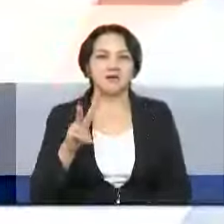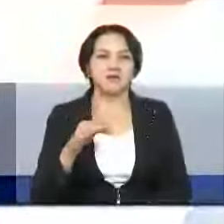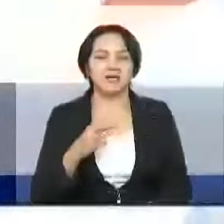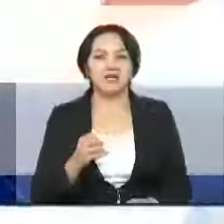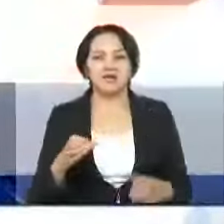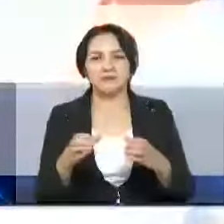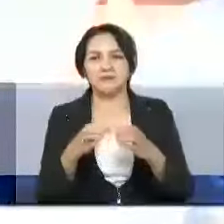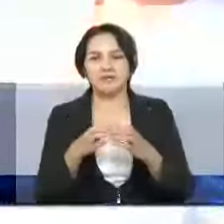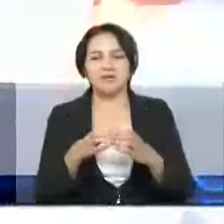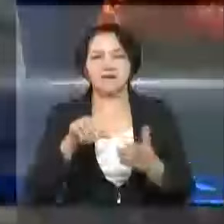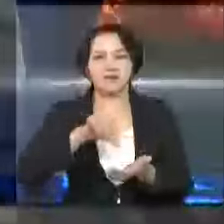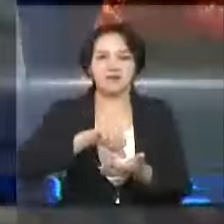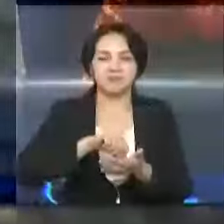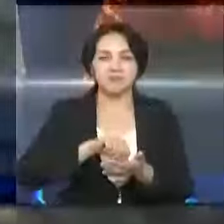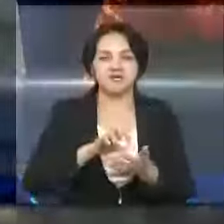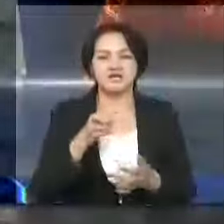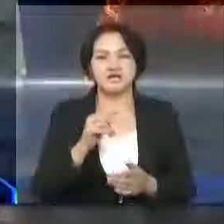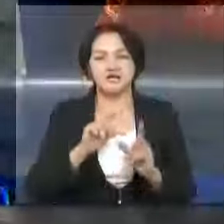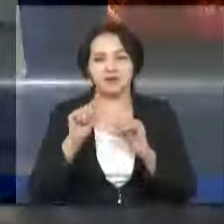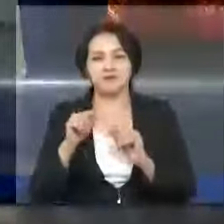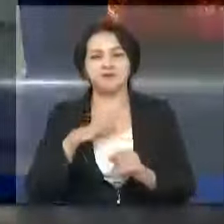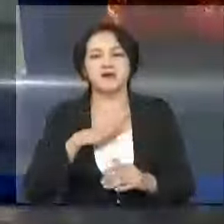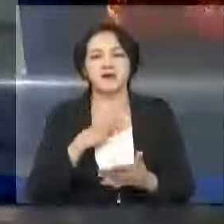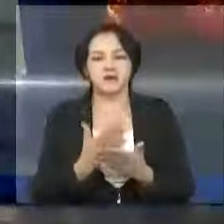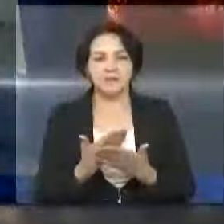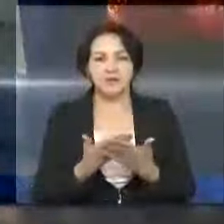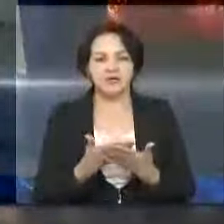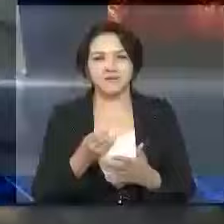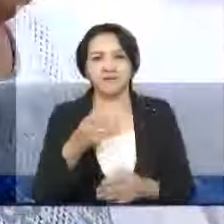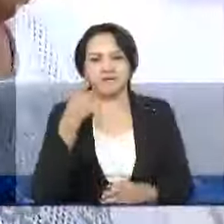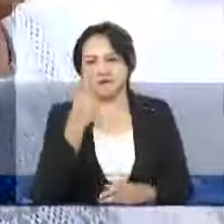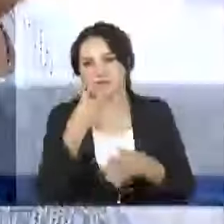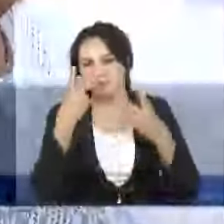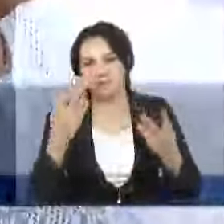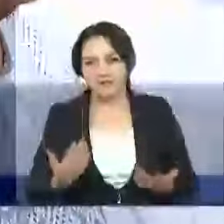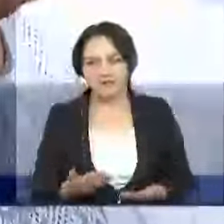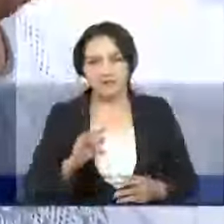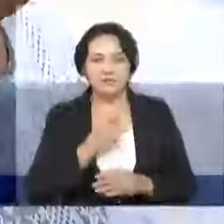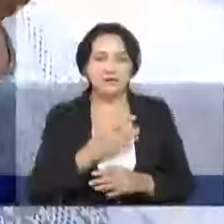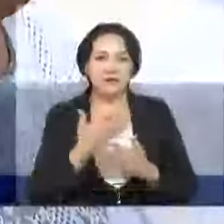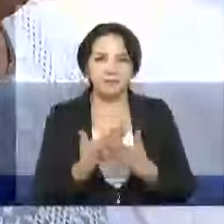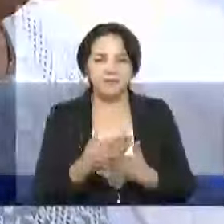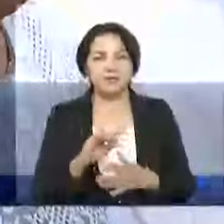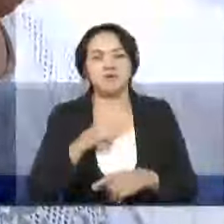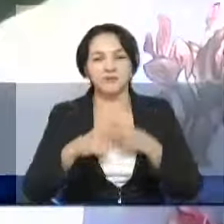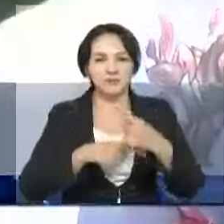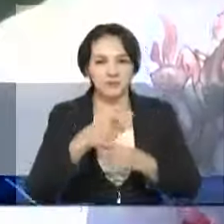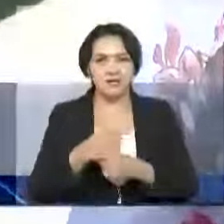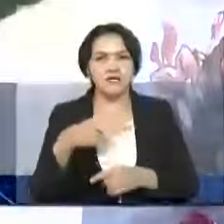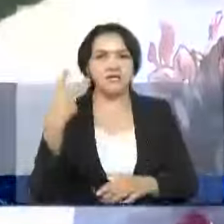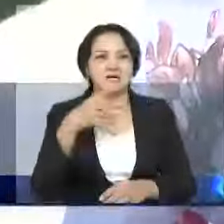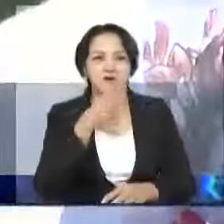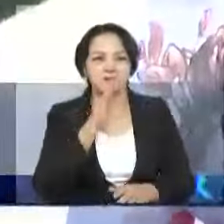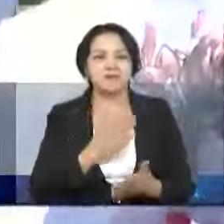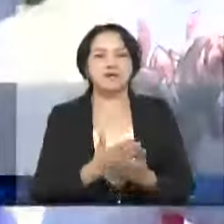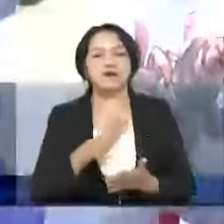атқыштар дивизиясының құрамында жаңа Сахалинге барып табан тіреді. Мұса атаның көзі тірісінде немерелерін былай қойғанда, шөберелерінің өзі 20-дан